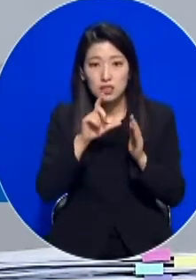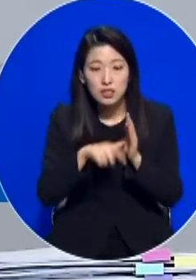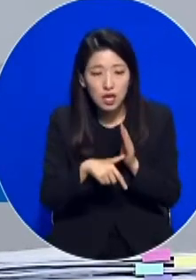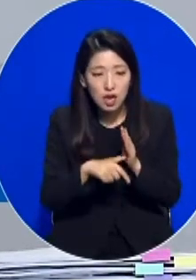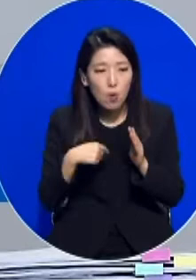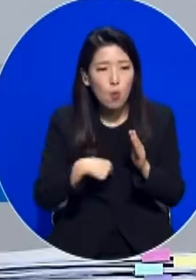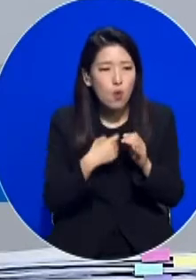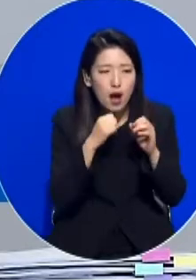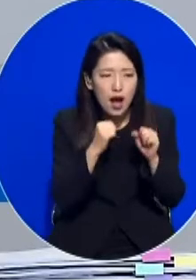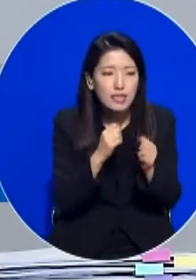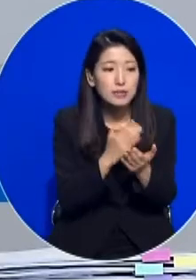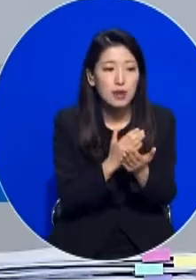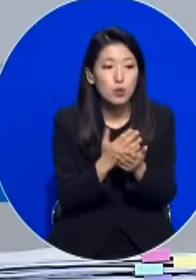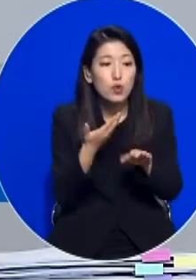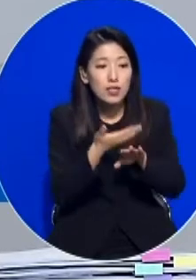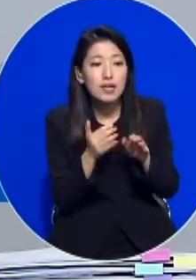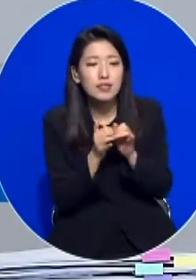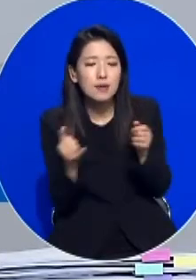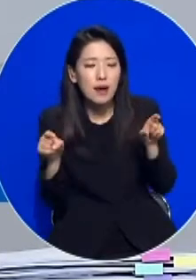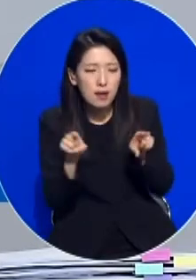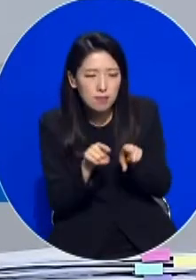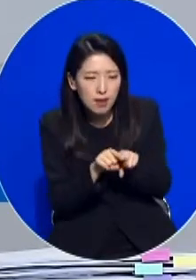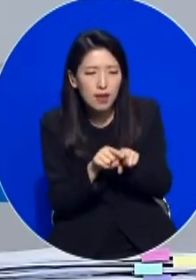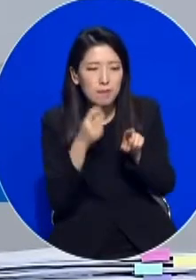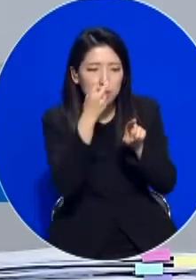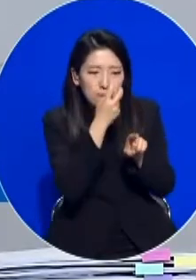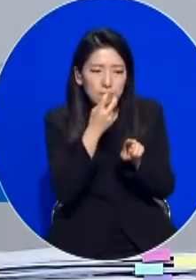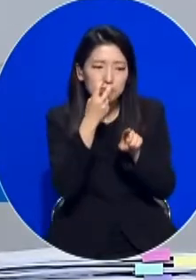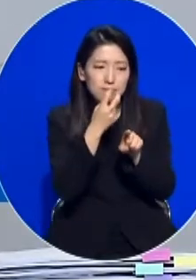다른 사람이 함께 있는 것을 권고드립니다.